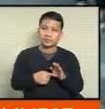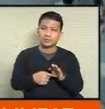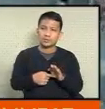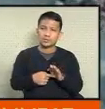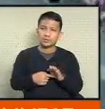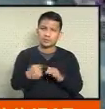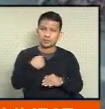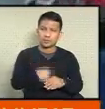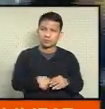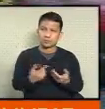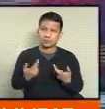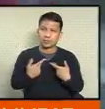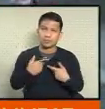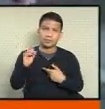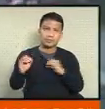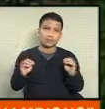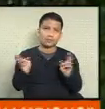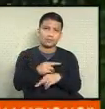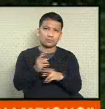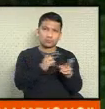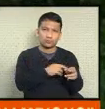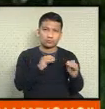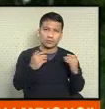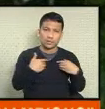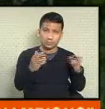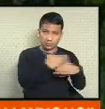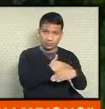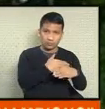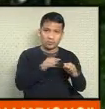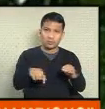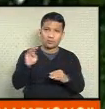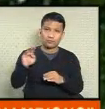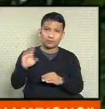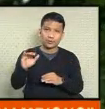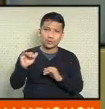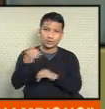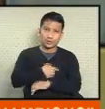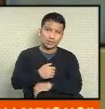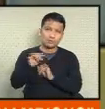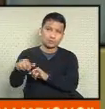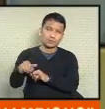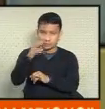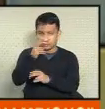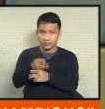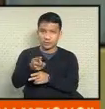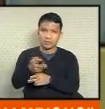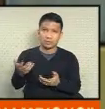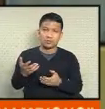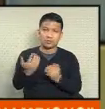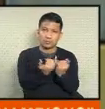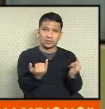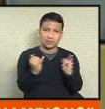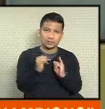Kabilang dito ang pagkakaroon ng sariling kwarto kung saan mananatili para sa 14-day quarantine, istriktong pagpapatupad ng